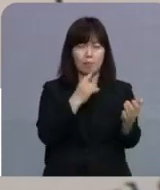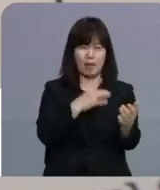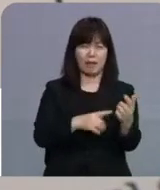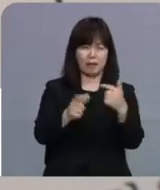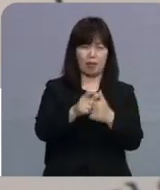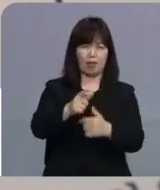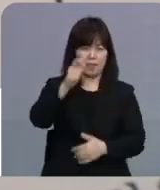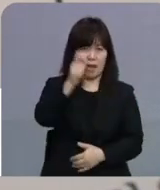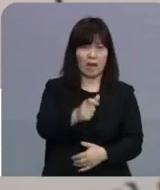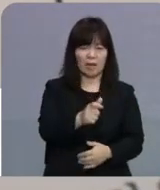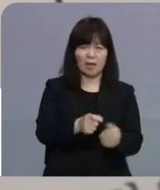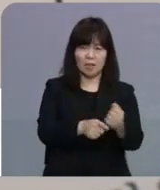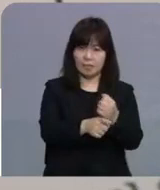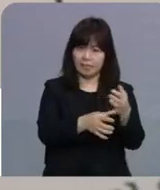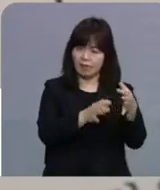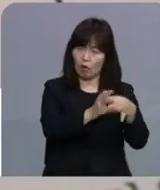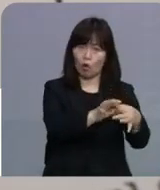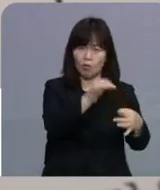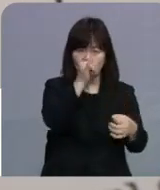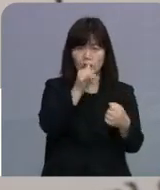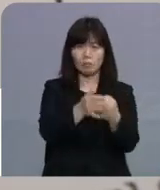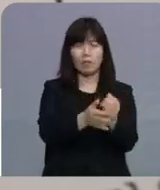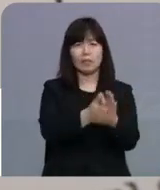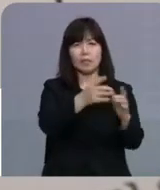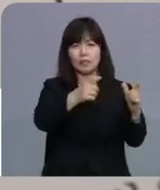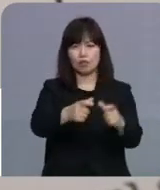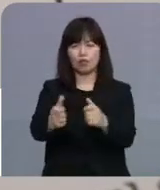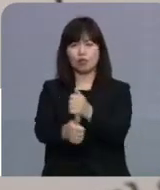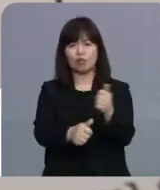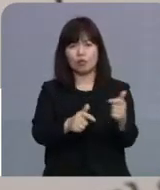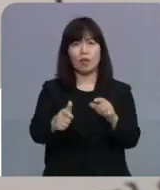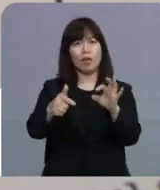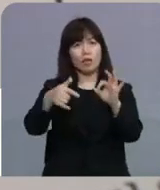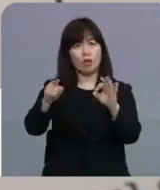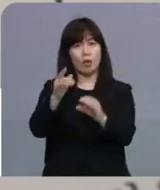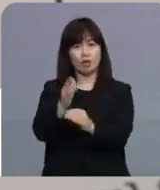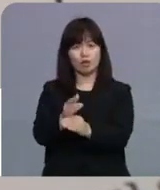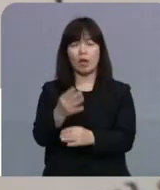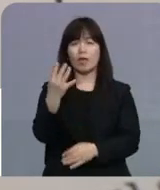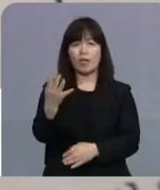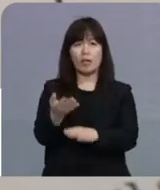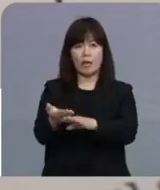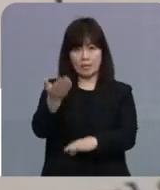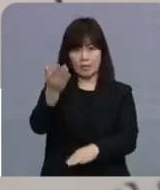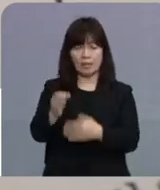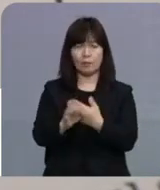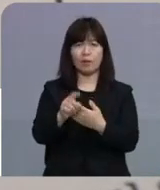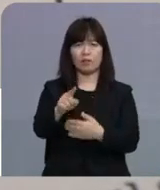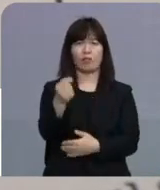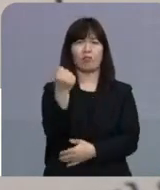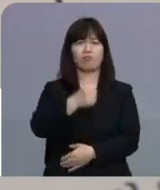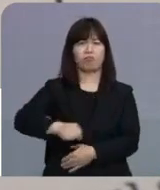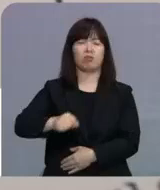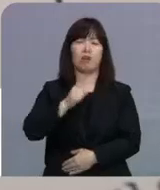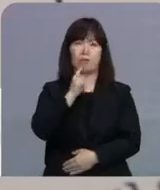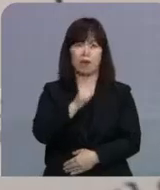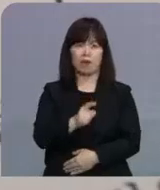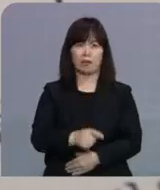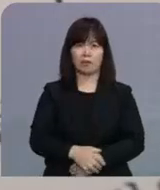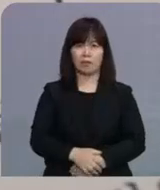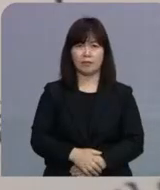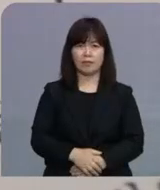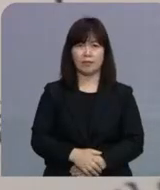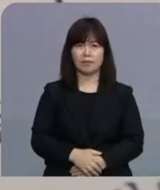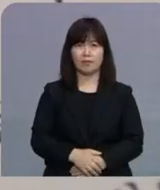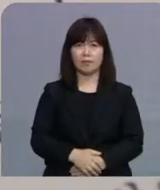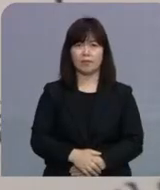강조될 수 있기 때문인데 전북지역 시군 위원회 10개중 4개 이상은 이를 어긴 것으로 나타났습니다